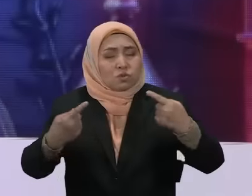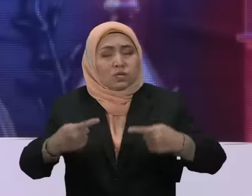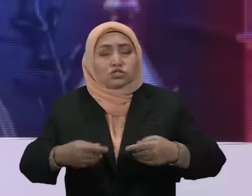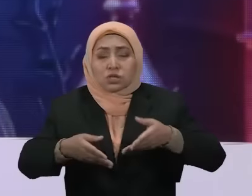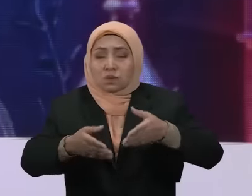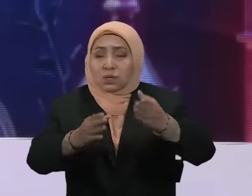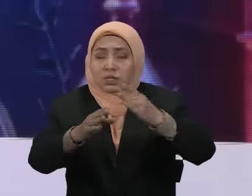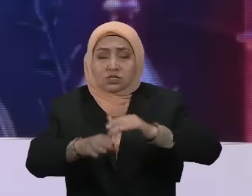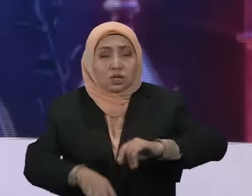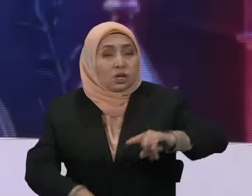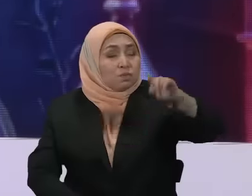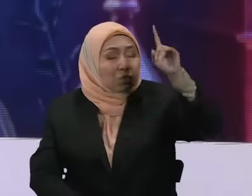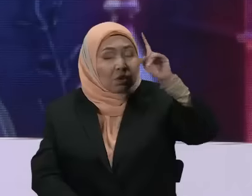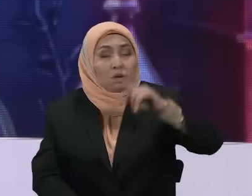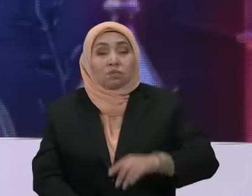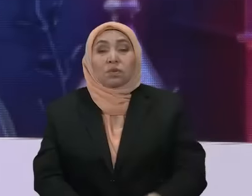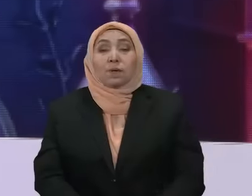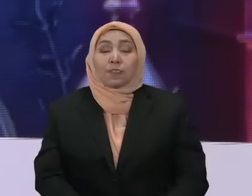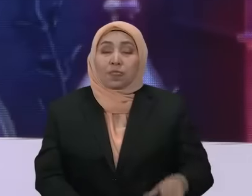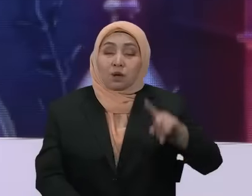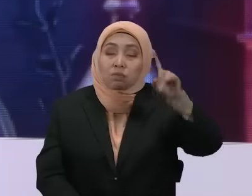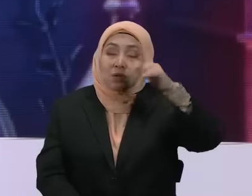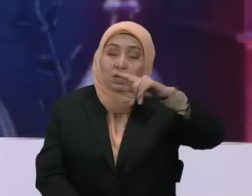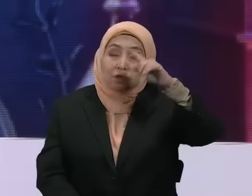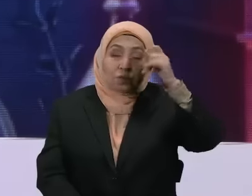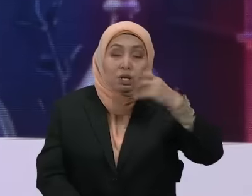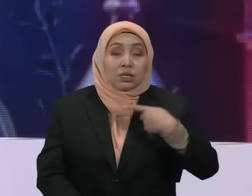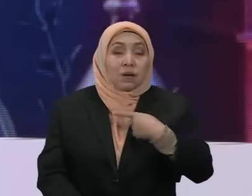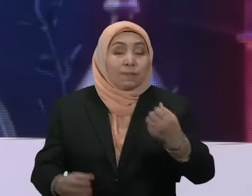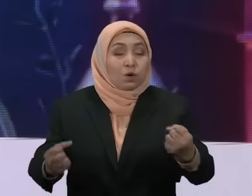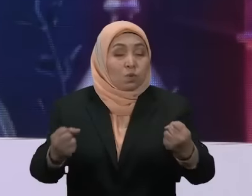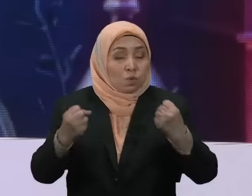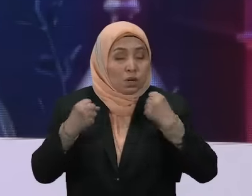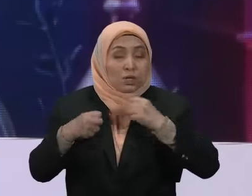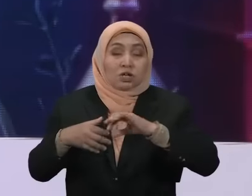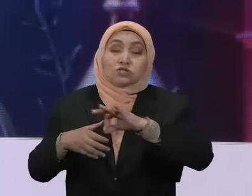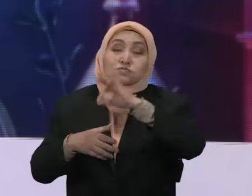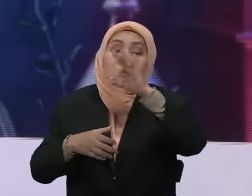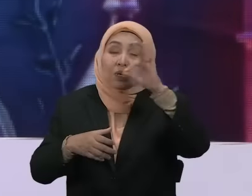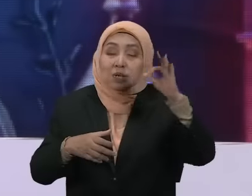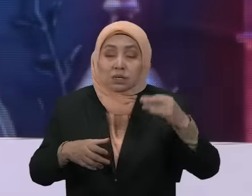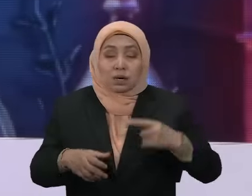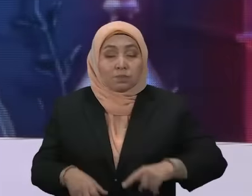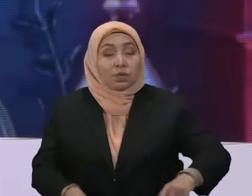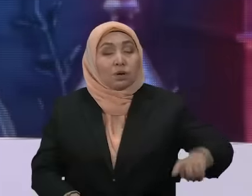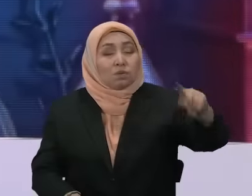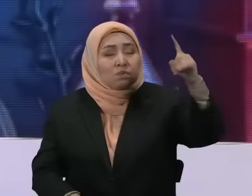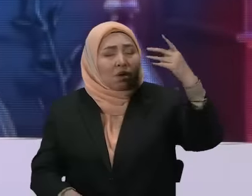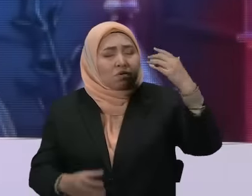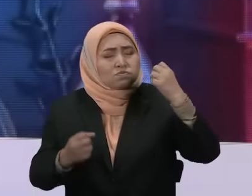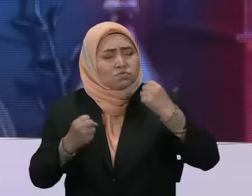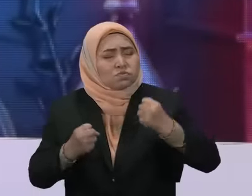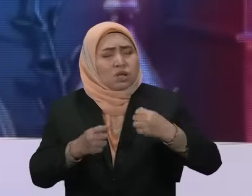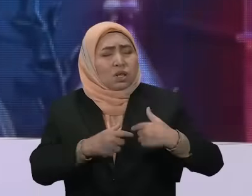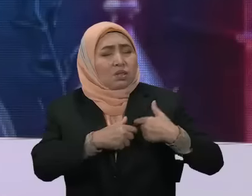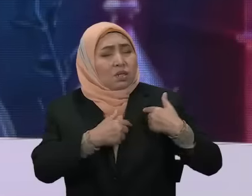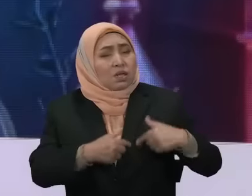ya Arhamar Rahimin. Ya Allah ya Tuhan kami, kuatkan semangat kami ya Allah, kecakalan hati kami